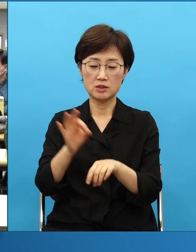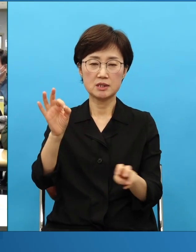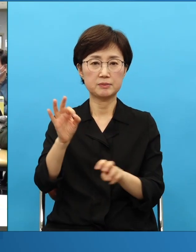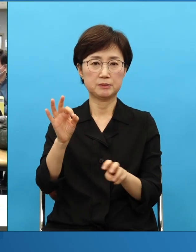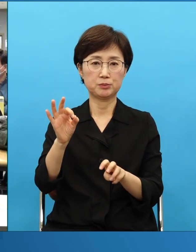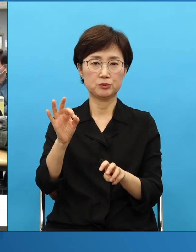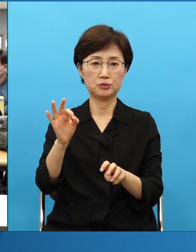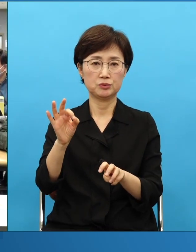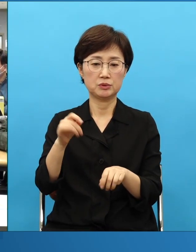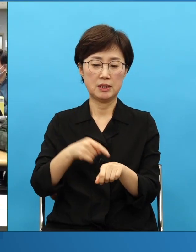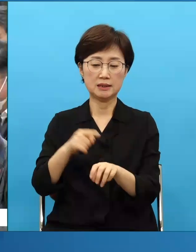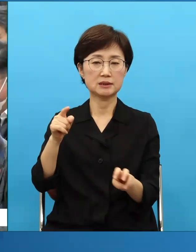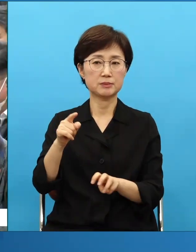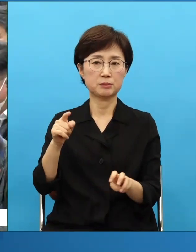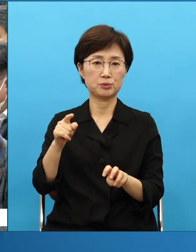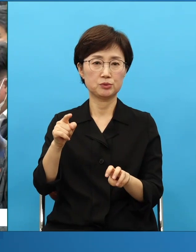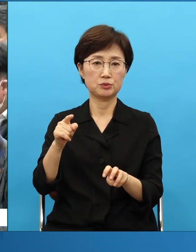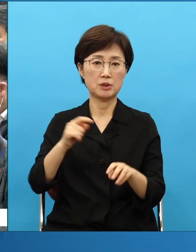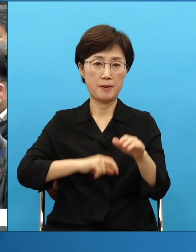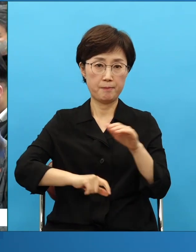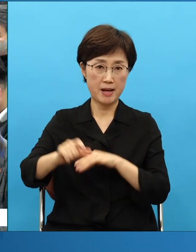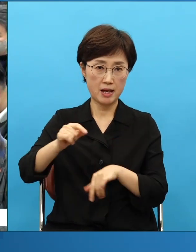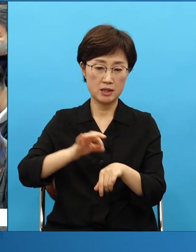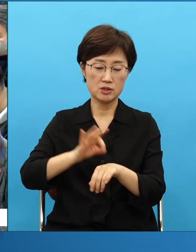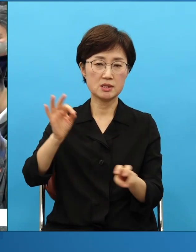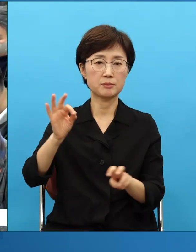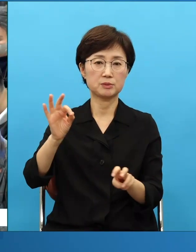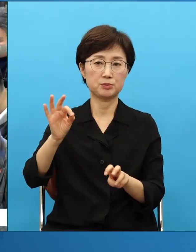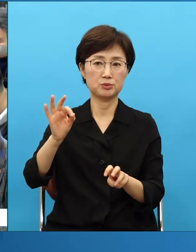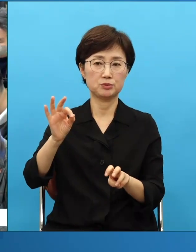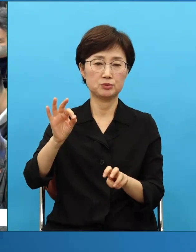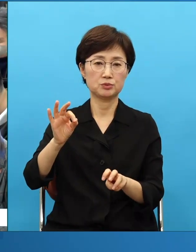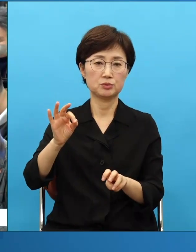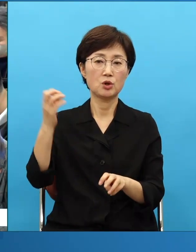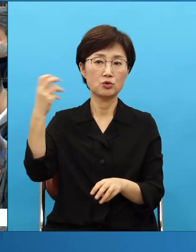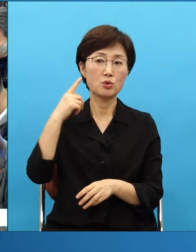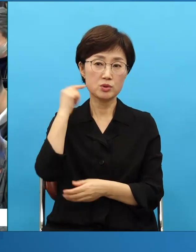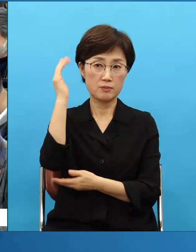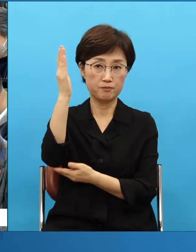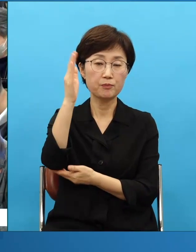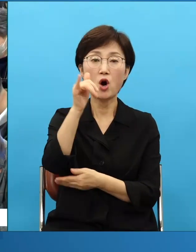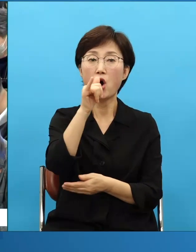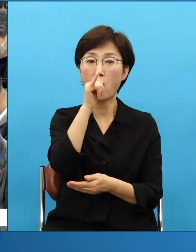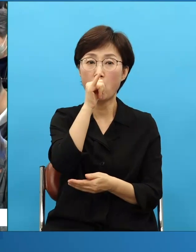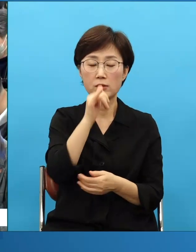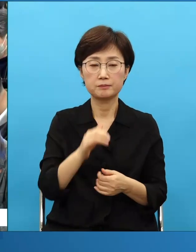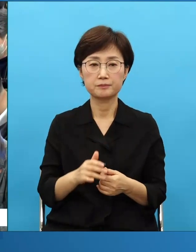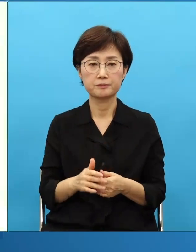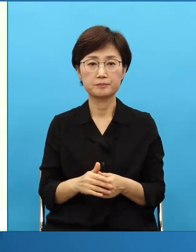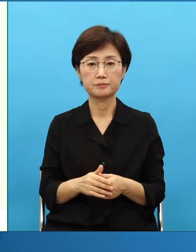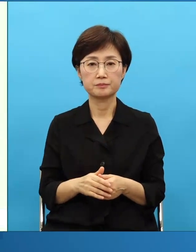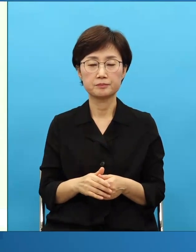오후 1시 30분, 11일 오전 10시 30분에 류광수 목사의 강의가 있습니다.